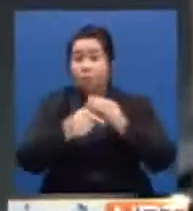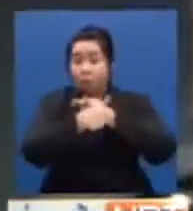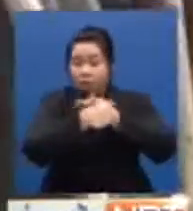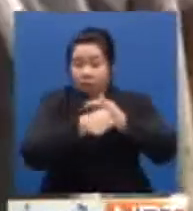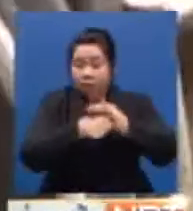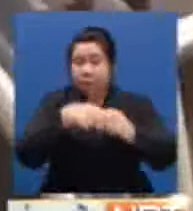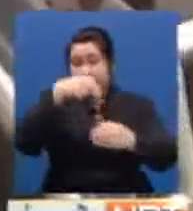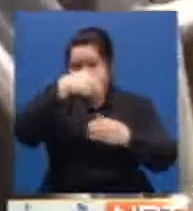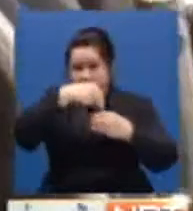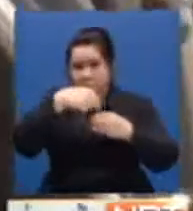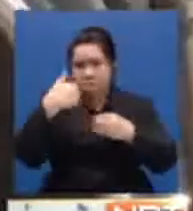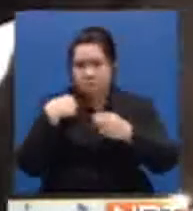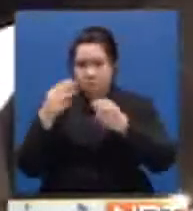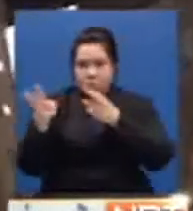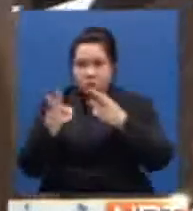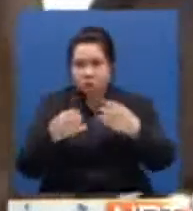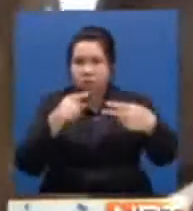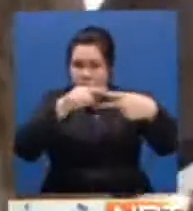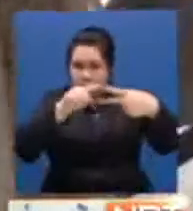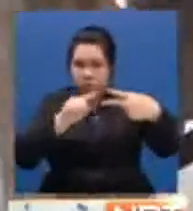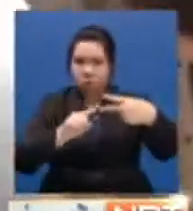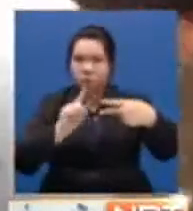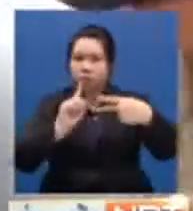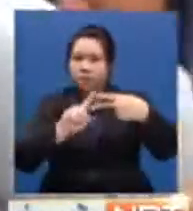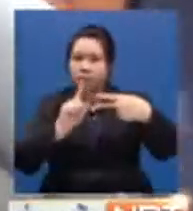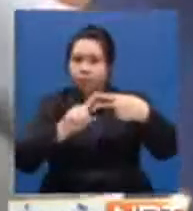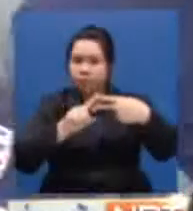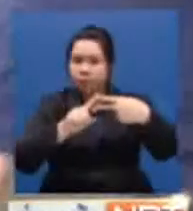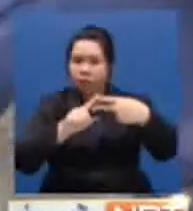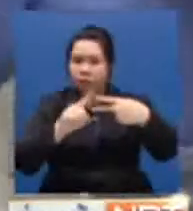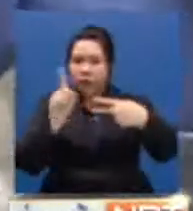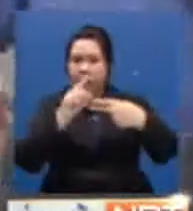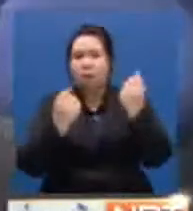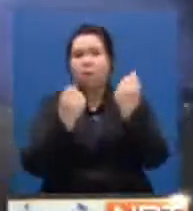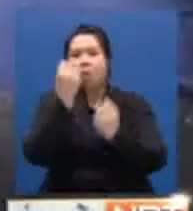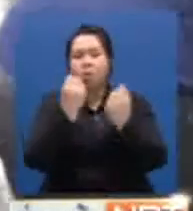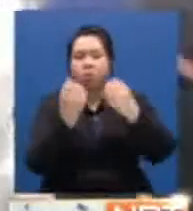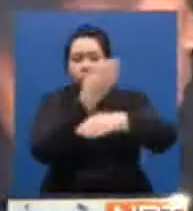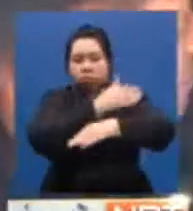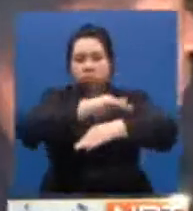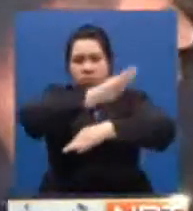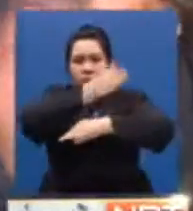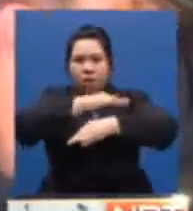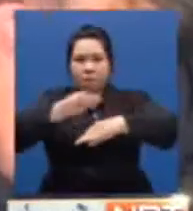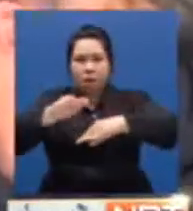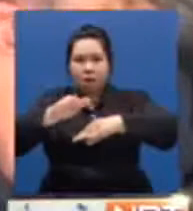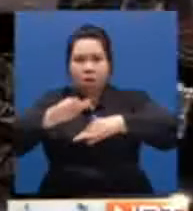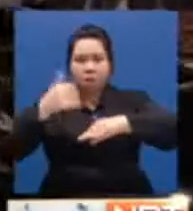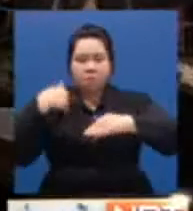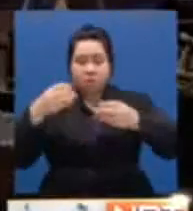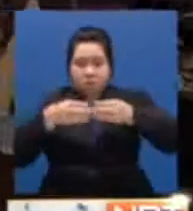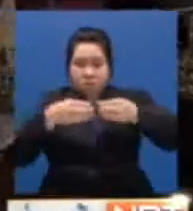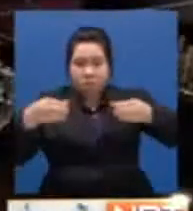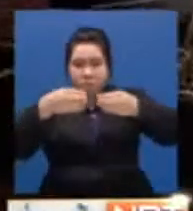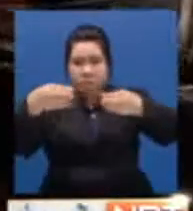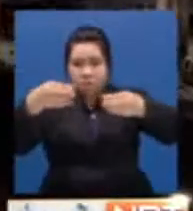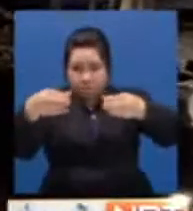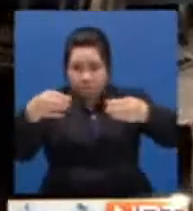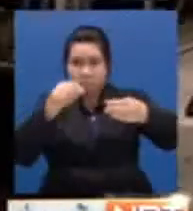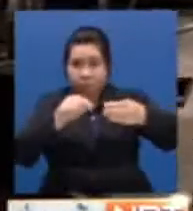ในขณะนี้มีอยู่2ช่องทาง1คือการนำเข้าทางบกโดยการใช้รถกระบะดัดแปลงติดตั้งถังเก็บน้ำมันและแบบที่